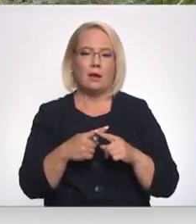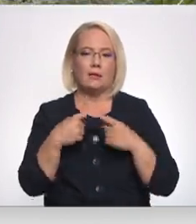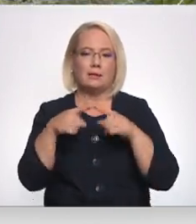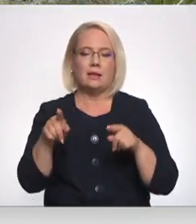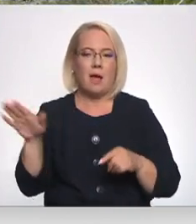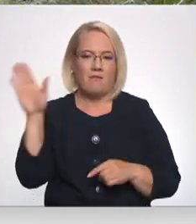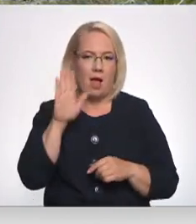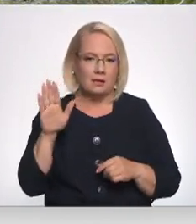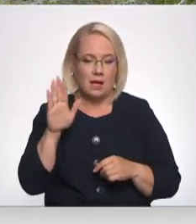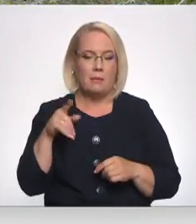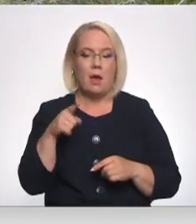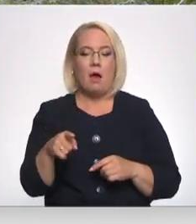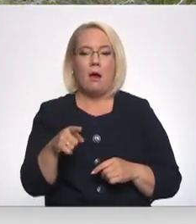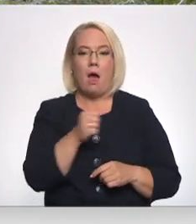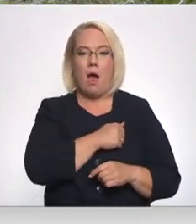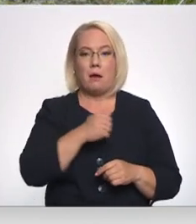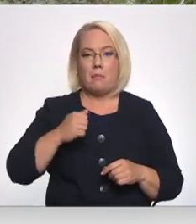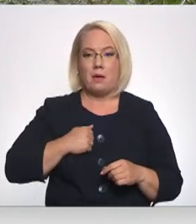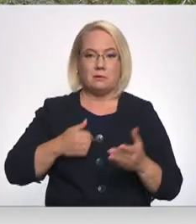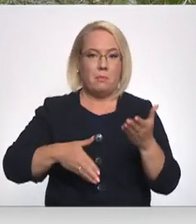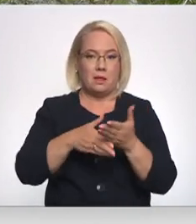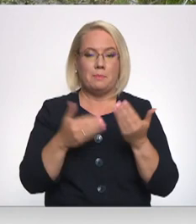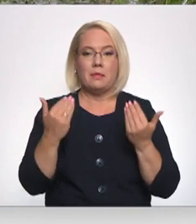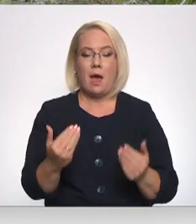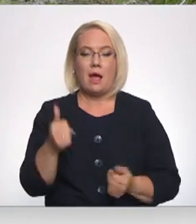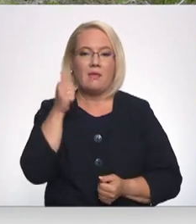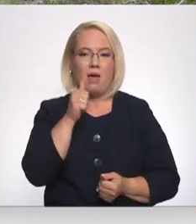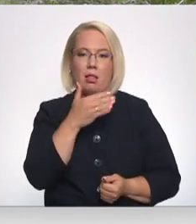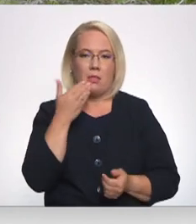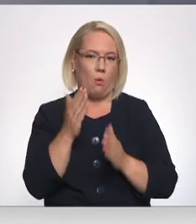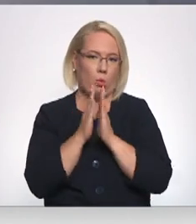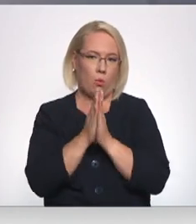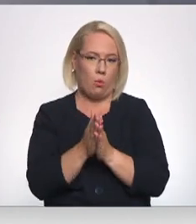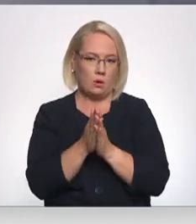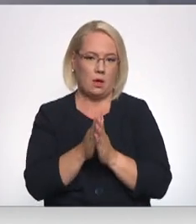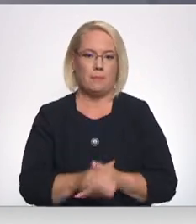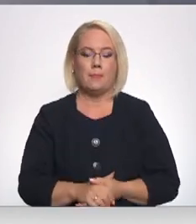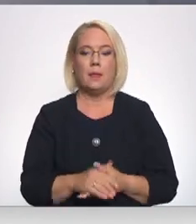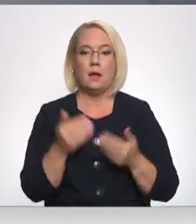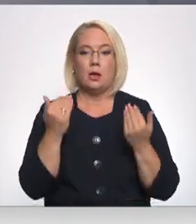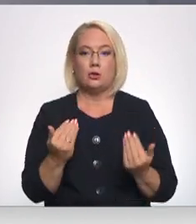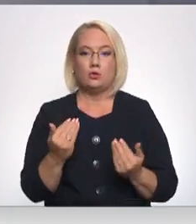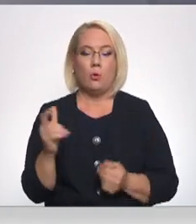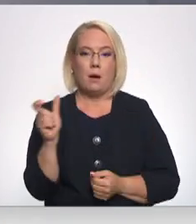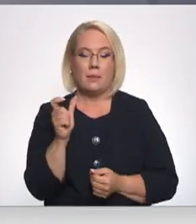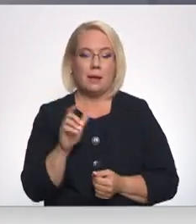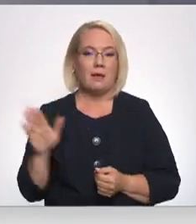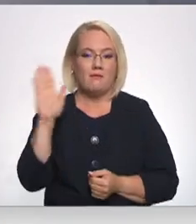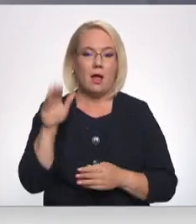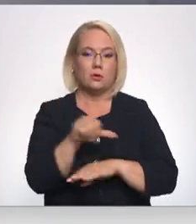dalībvalstīm. Nacionālo bruņoto spēku palīdzība šobrīd gan vēl nav lūgta. Šobrīd valsts